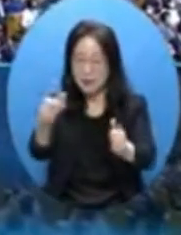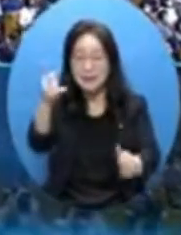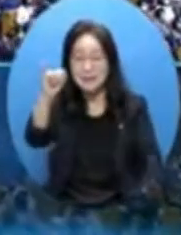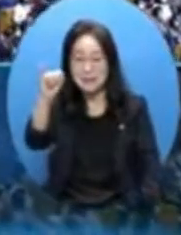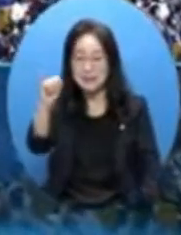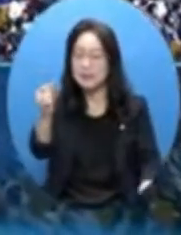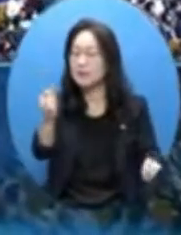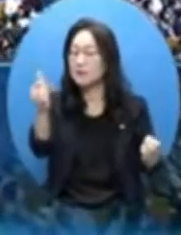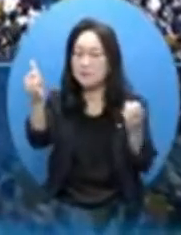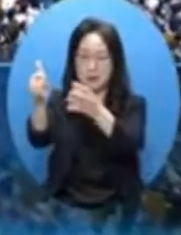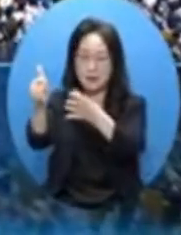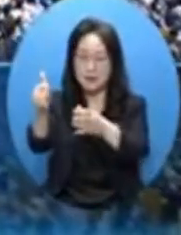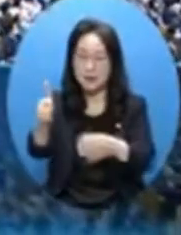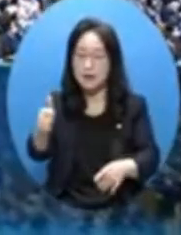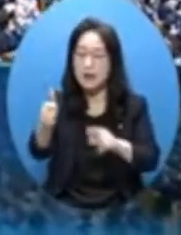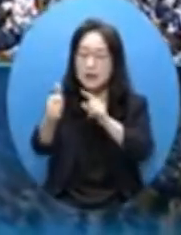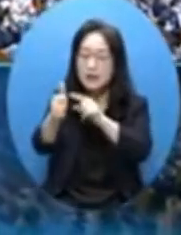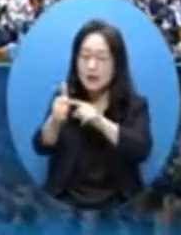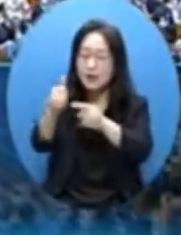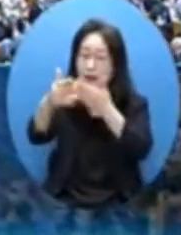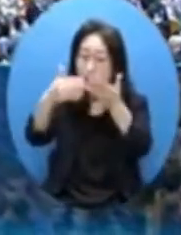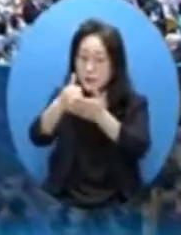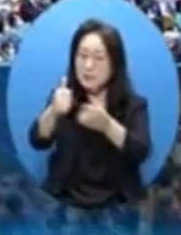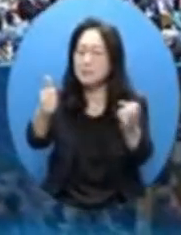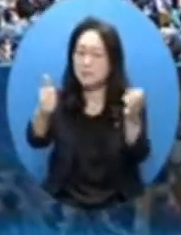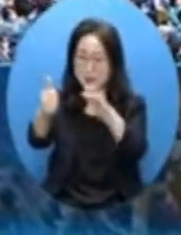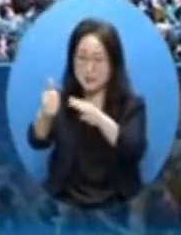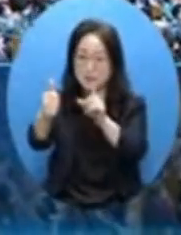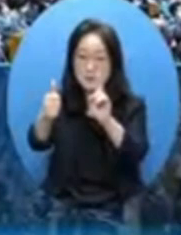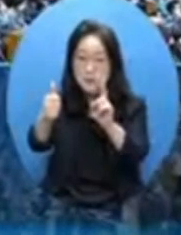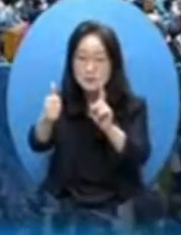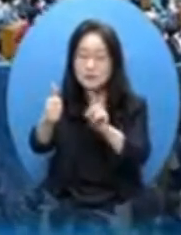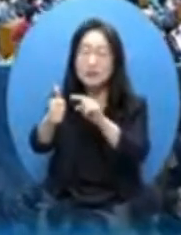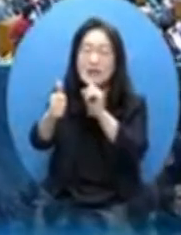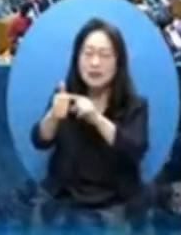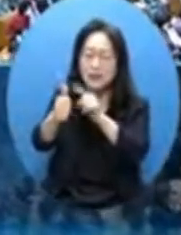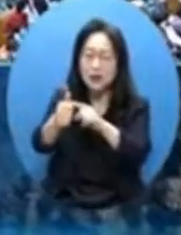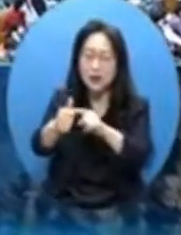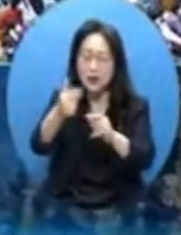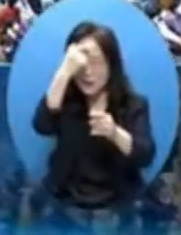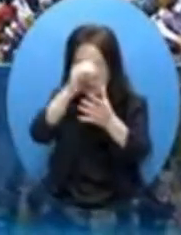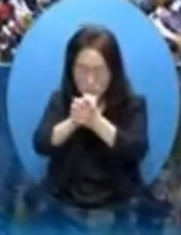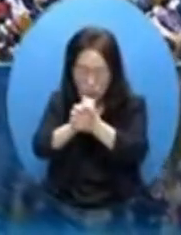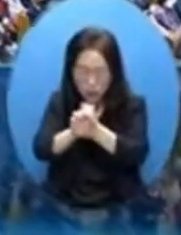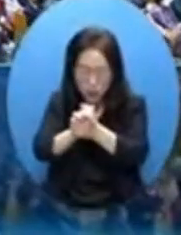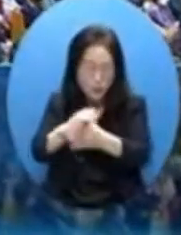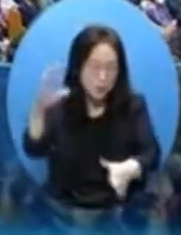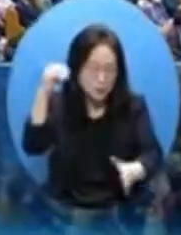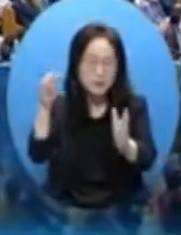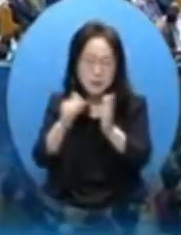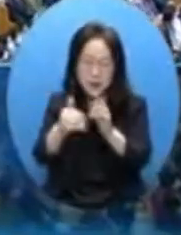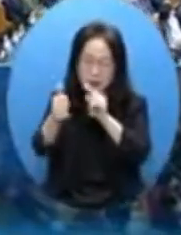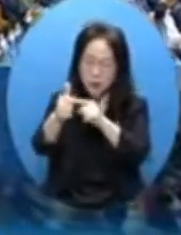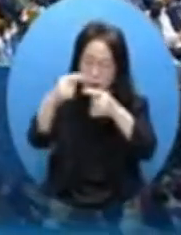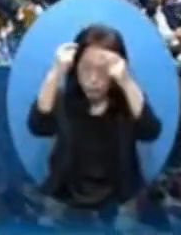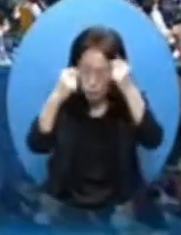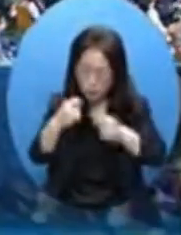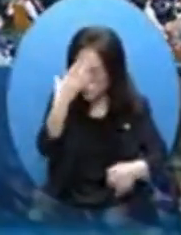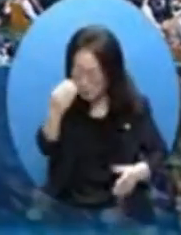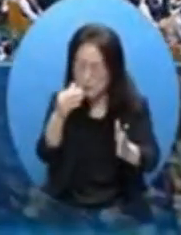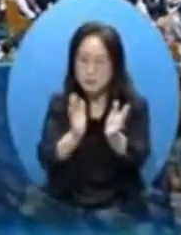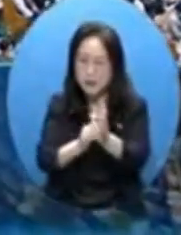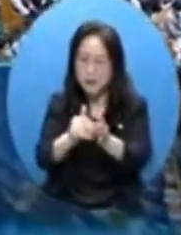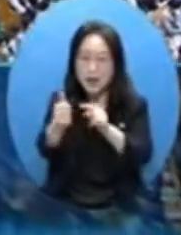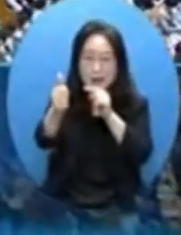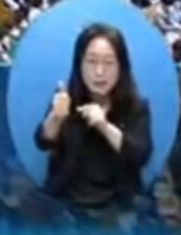이르기를 내 주상 다윗의 하나님 야께서 이같이 말씀하시기를 내가 내 기도를 들었고 내 눈물을 보았노라. 내가